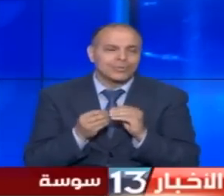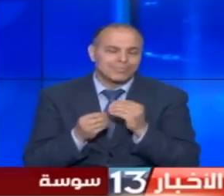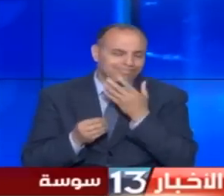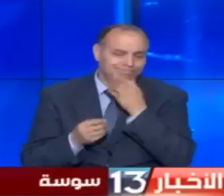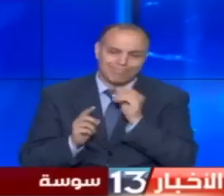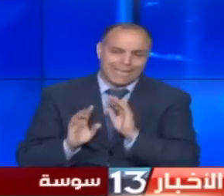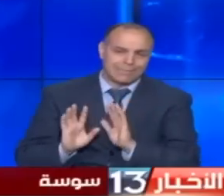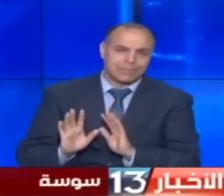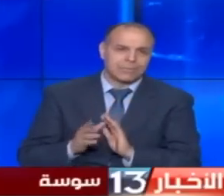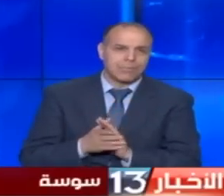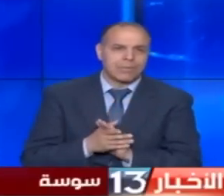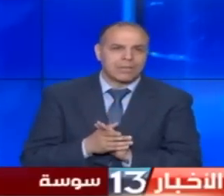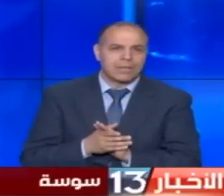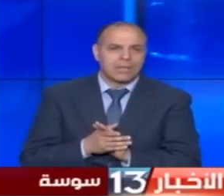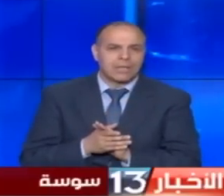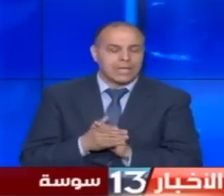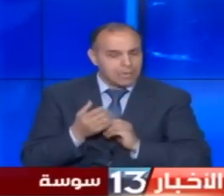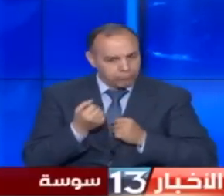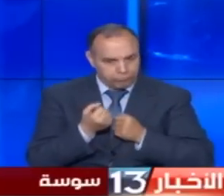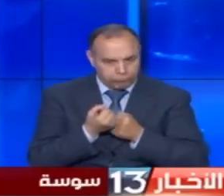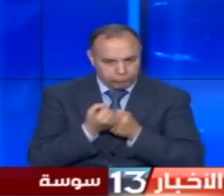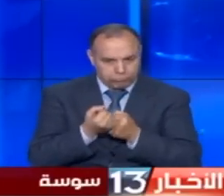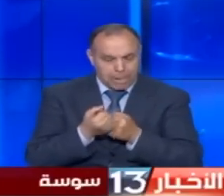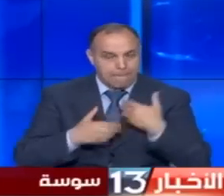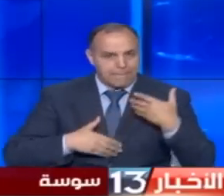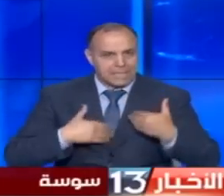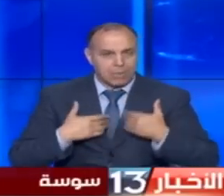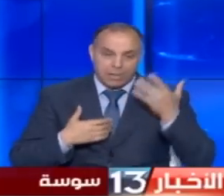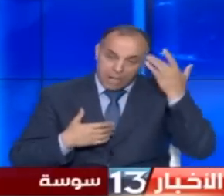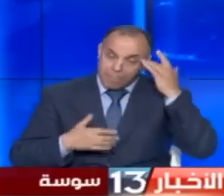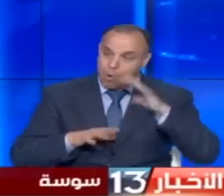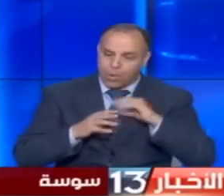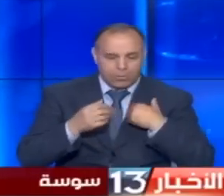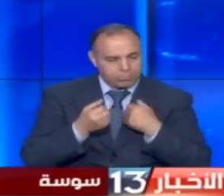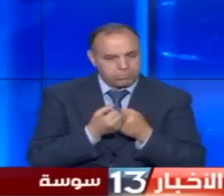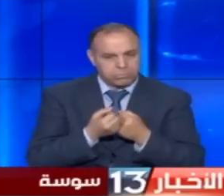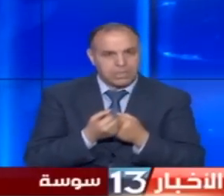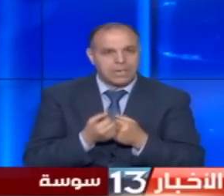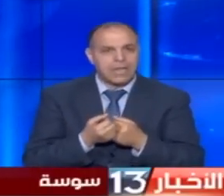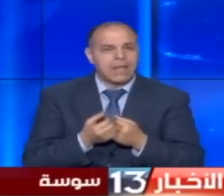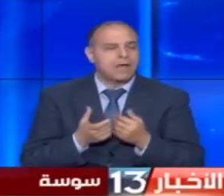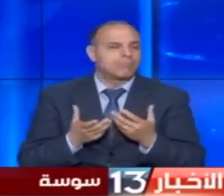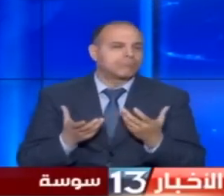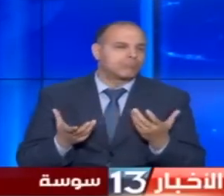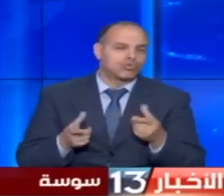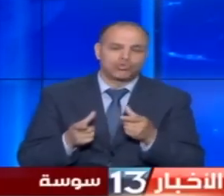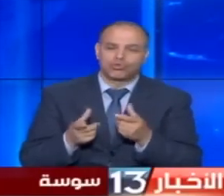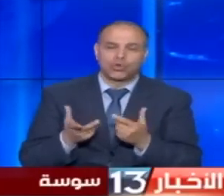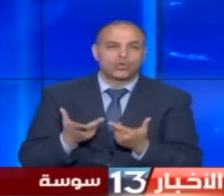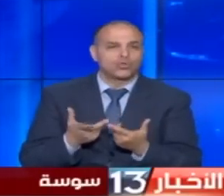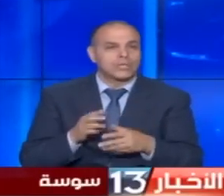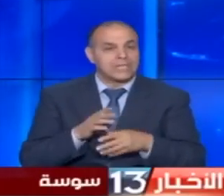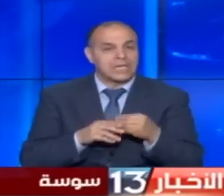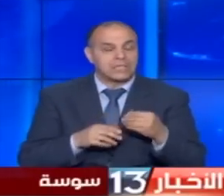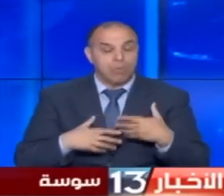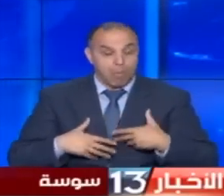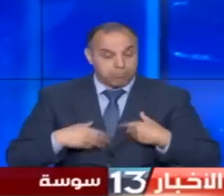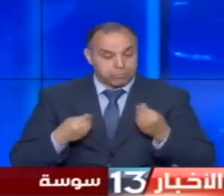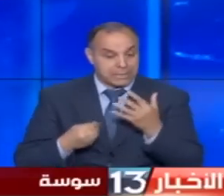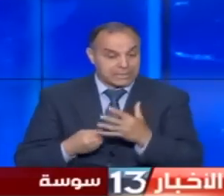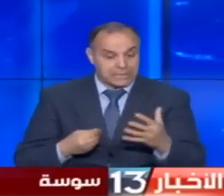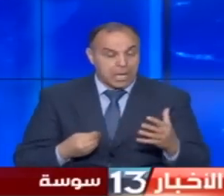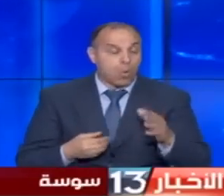الحقيقه المشجعين للمسرح والثقافه بصفه عامه انها تخلق تخرج تقاطع